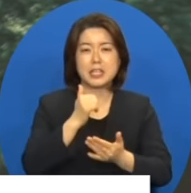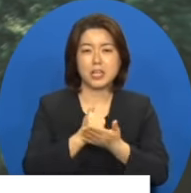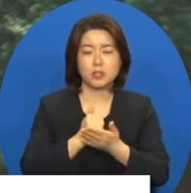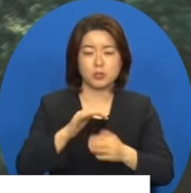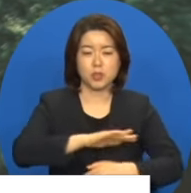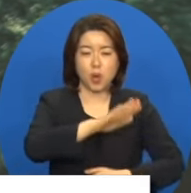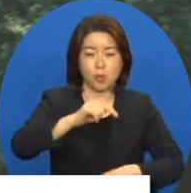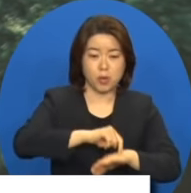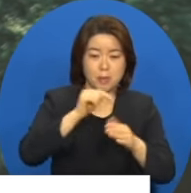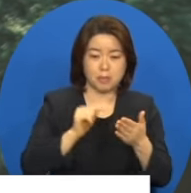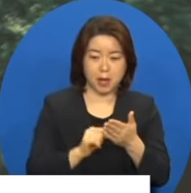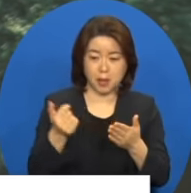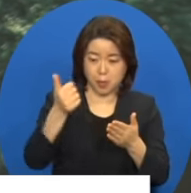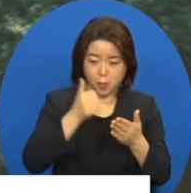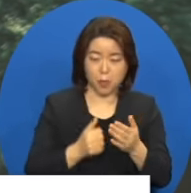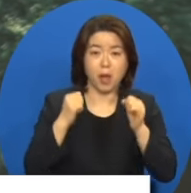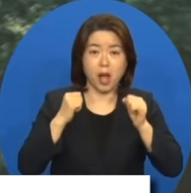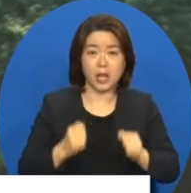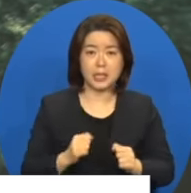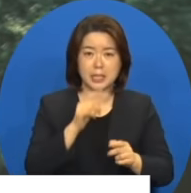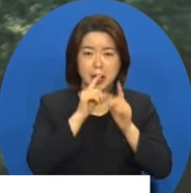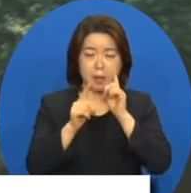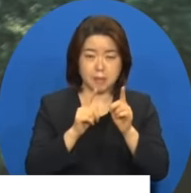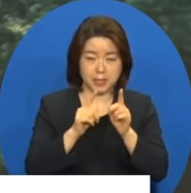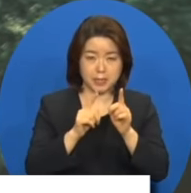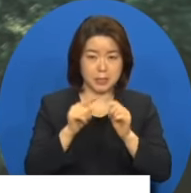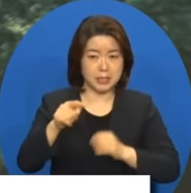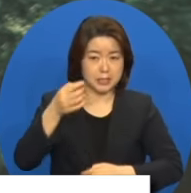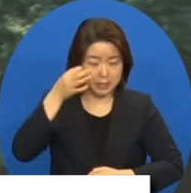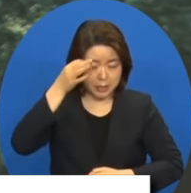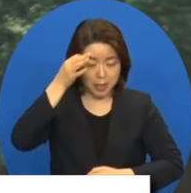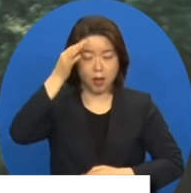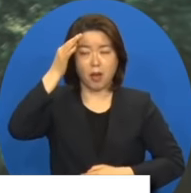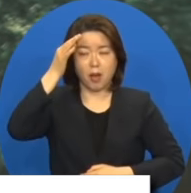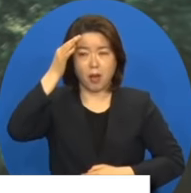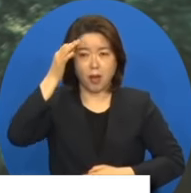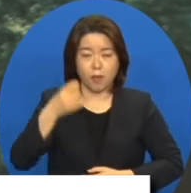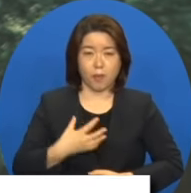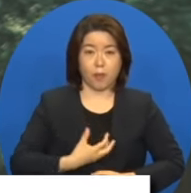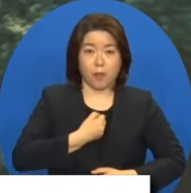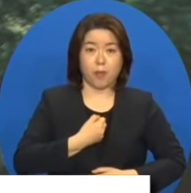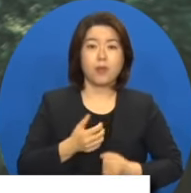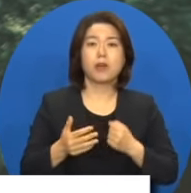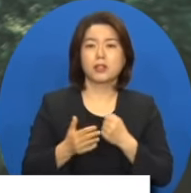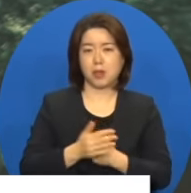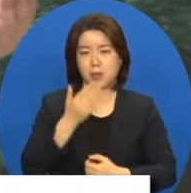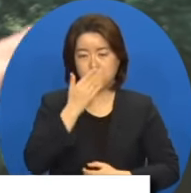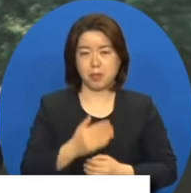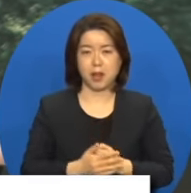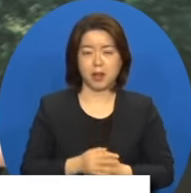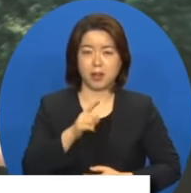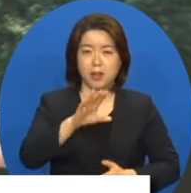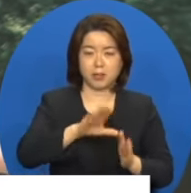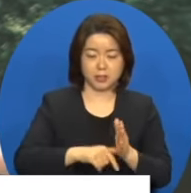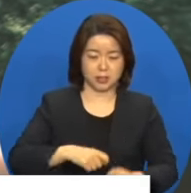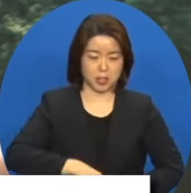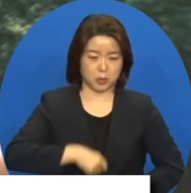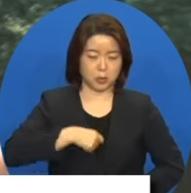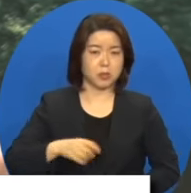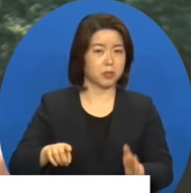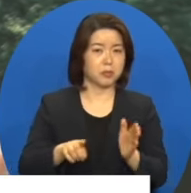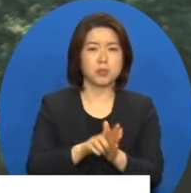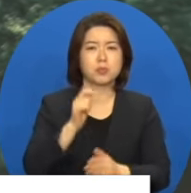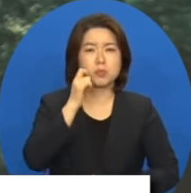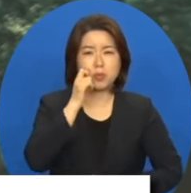마음에 계시다는 말씀을 하셨던 그때 받았던 충격 때문이었습니다. 저는 그때 솔직히 믿어지지